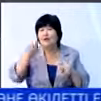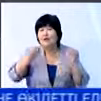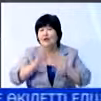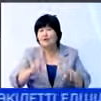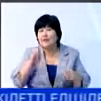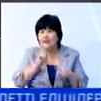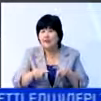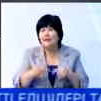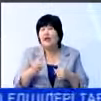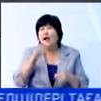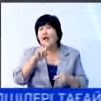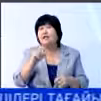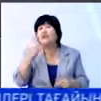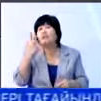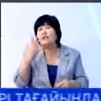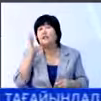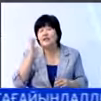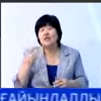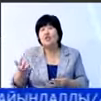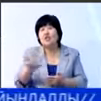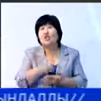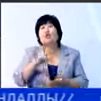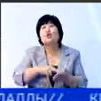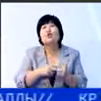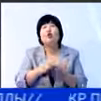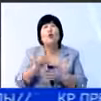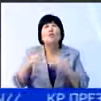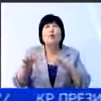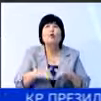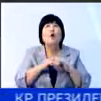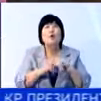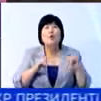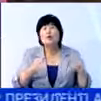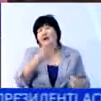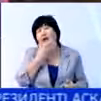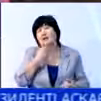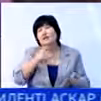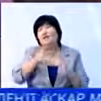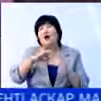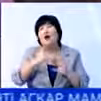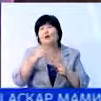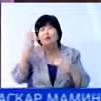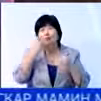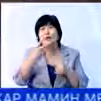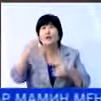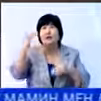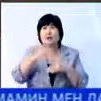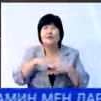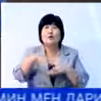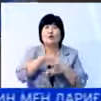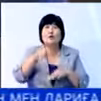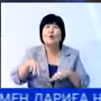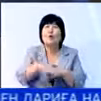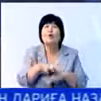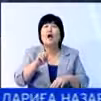қалдырмай, қазанның 5-ін дейін жинап аламыз деген жоспарымыз бар. Бұл тірлігі өрге басқан ажарлы ауылдың түнгі көрінісі. Кеш түсте тұрғындар